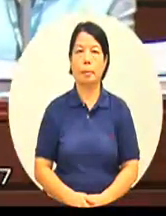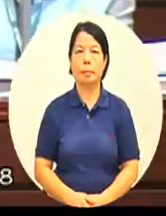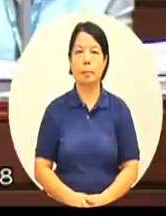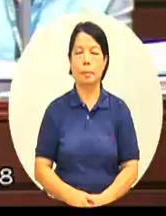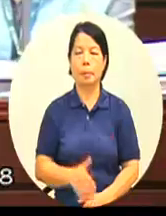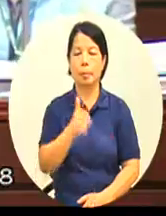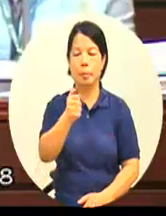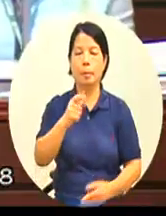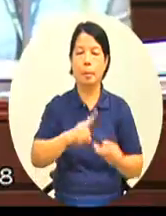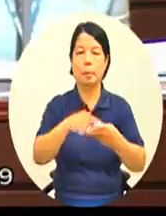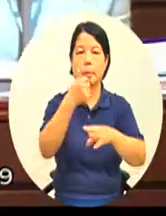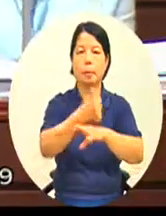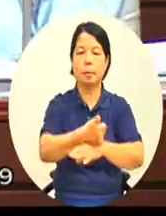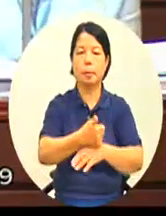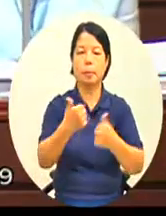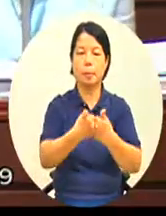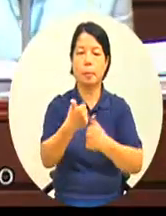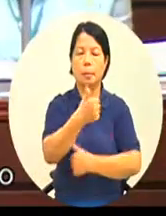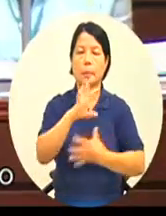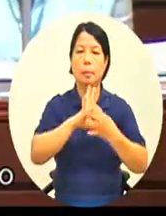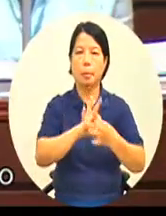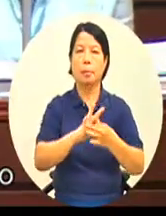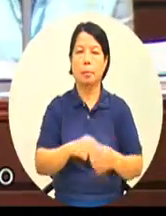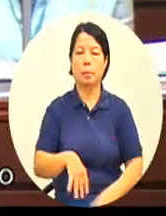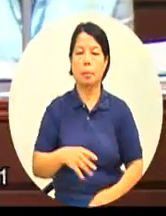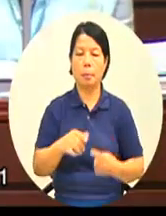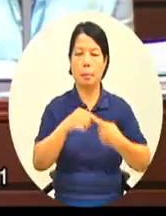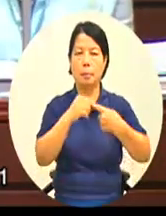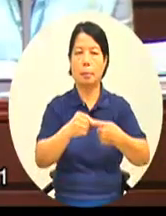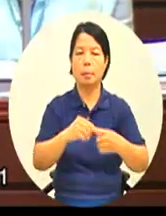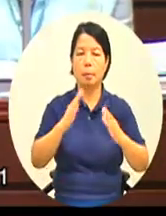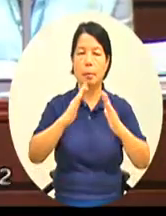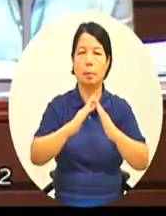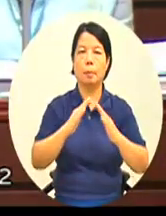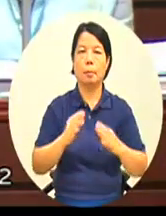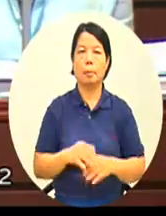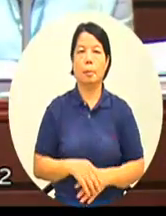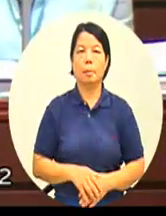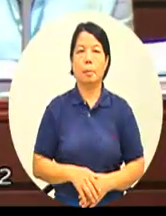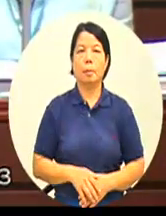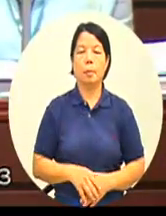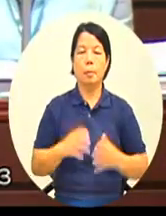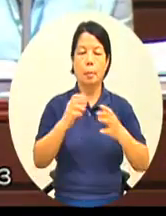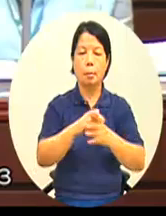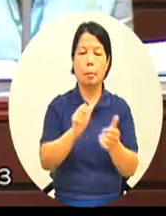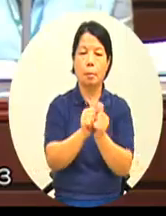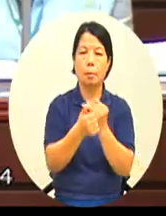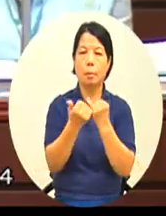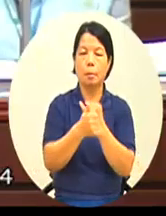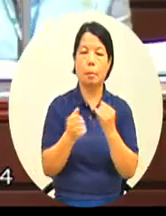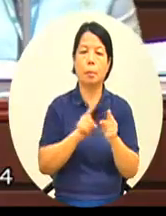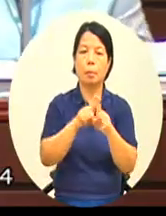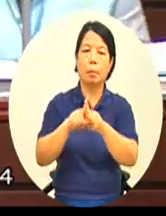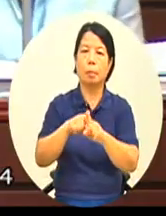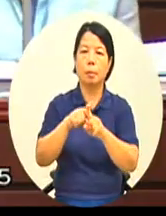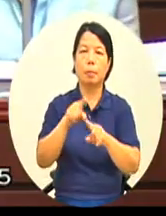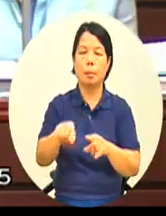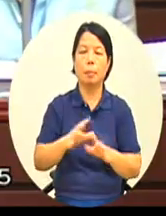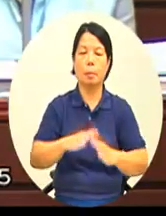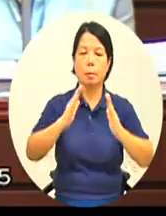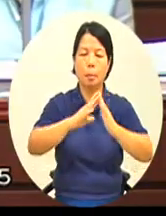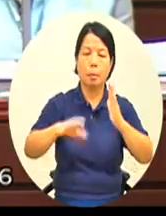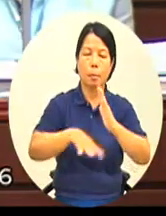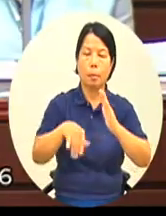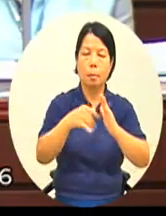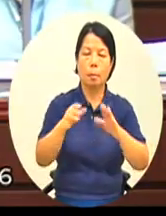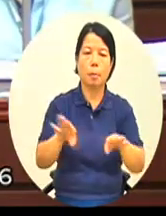谢谢主席，谢谢议员的关心哈。第一个，家庭照那个同志伴侣之间哈，目前家庭照顾